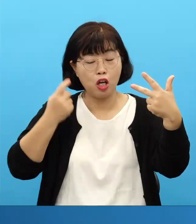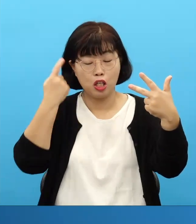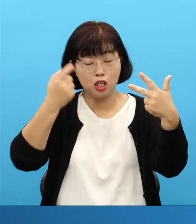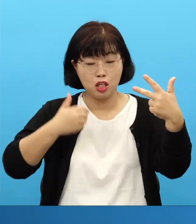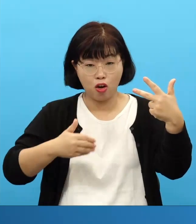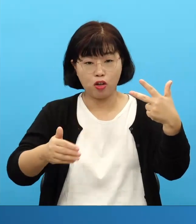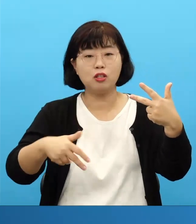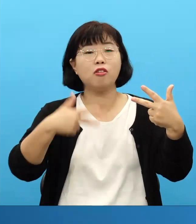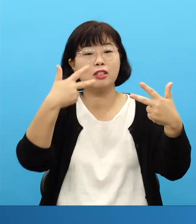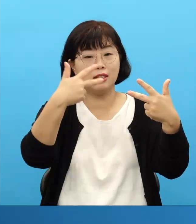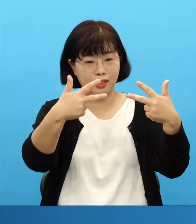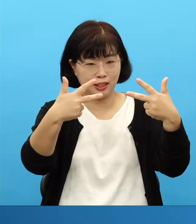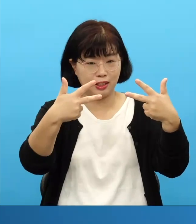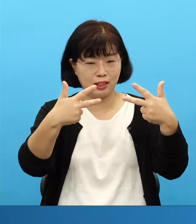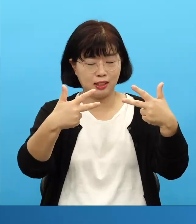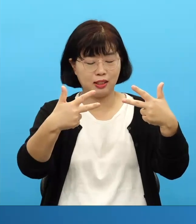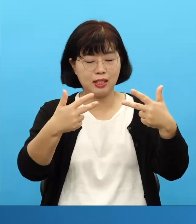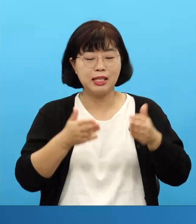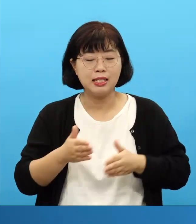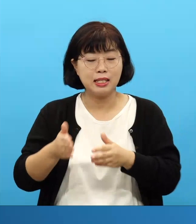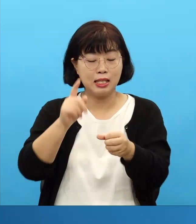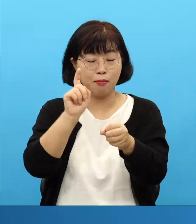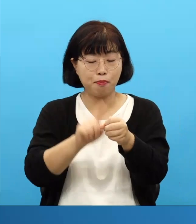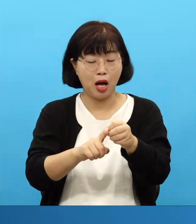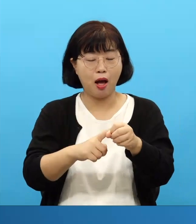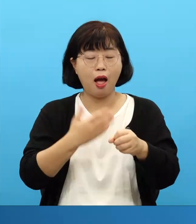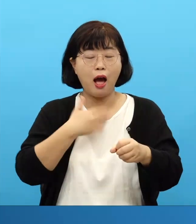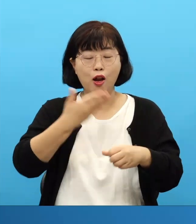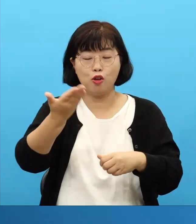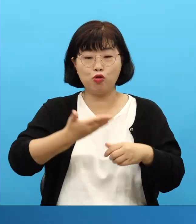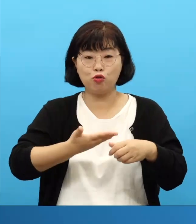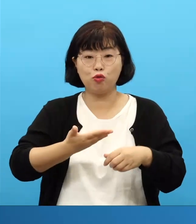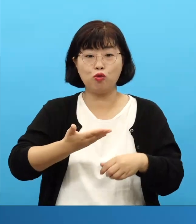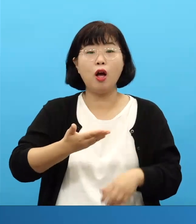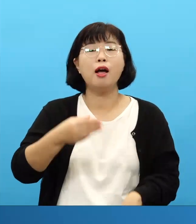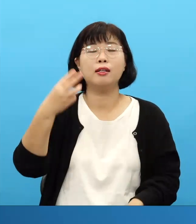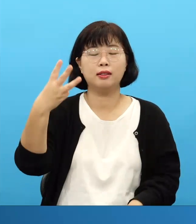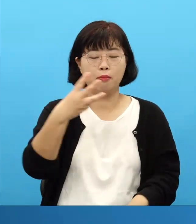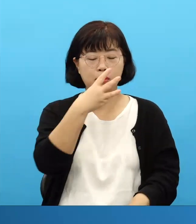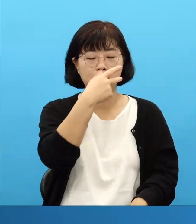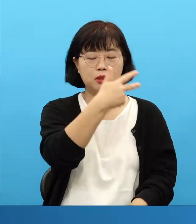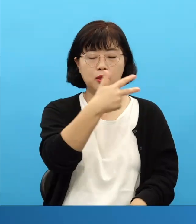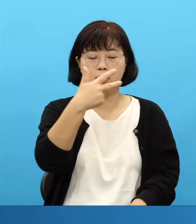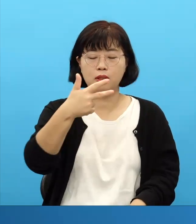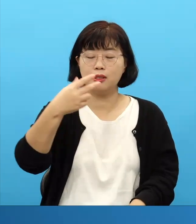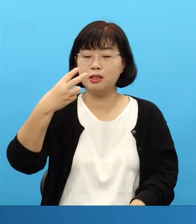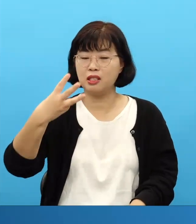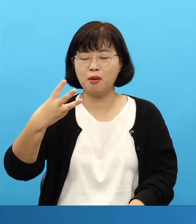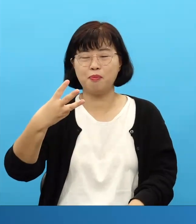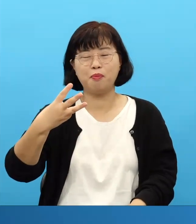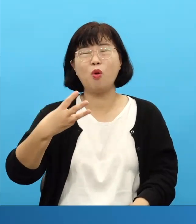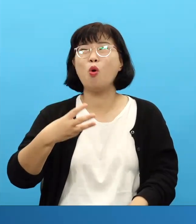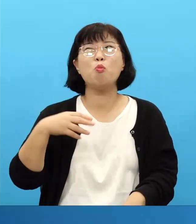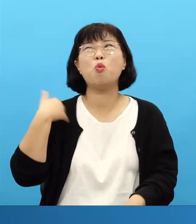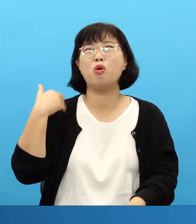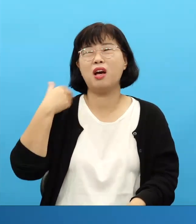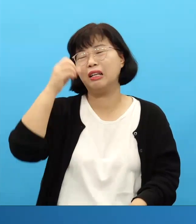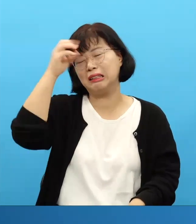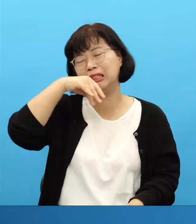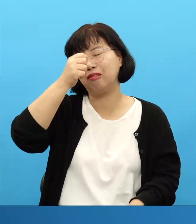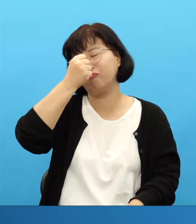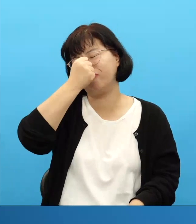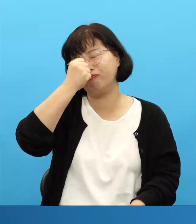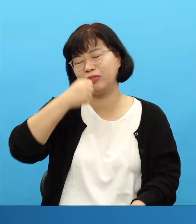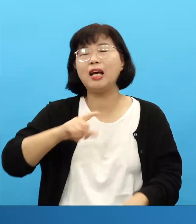훌륭한 분이에요. 사람들이 볼 때는요. That in people's eyes, my father was an outstanding individual. 굉장히 부지런하고 막 굉장히 정직하고 막 이런 분이에요. Very industrious,